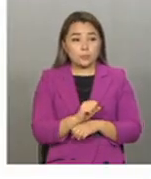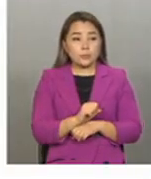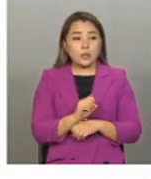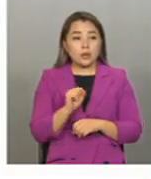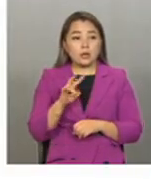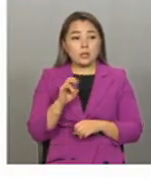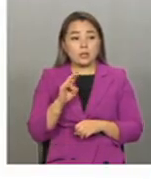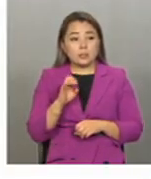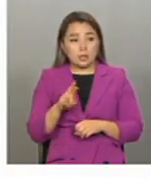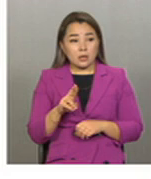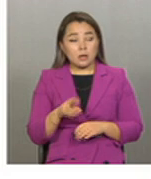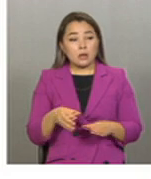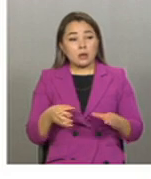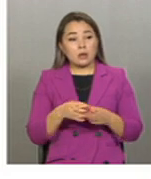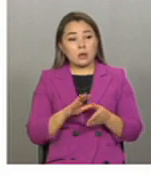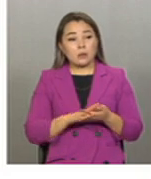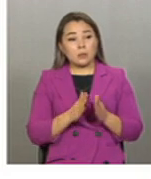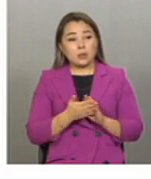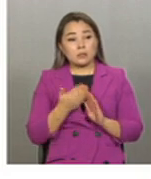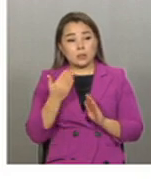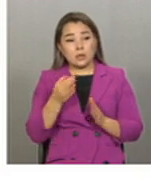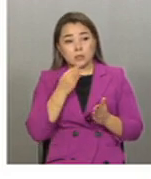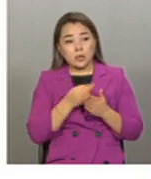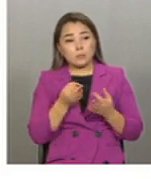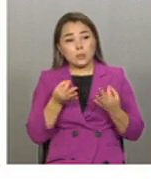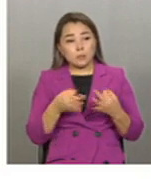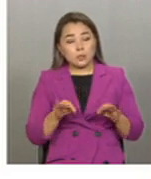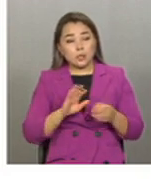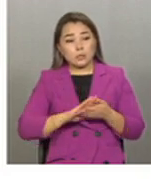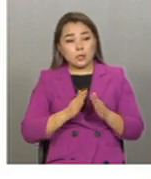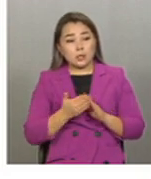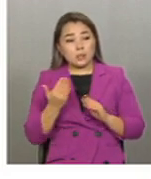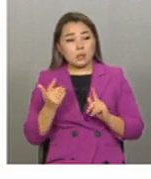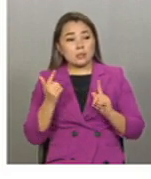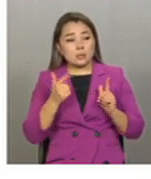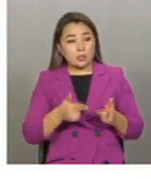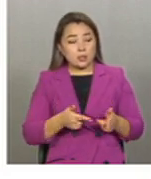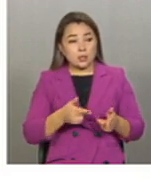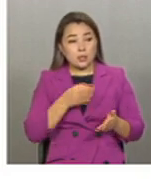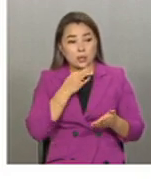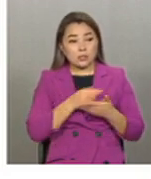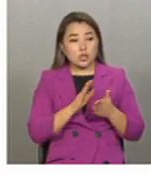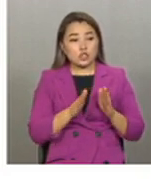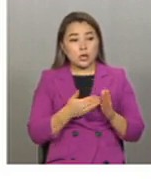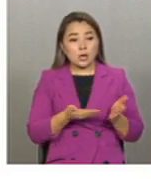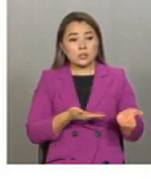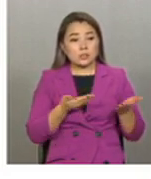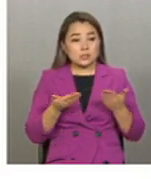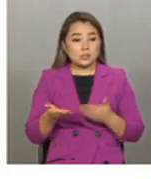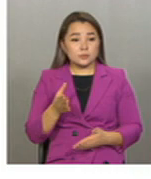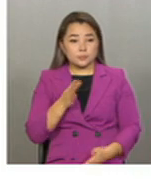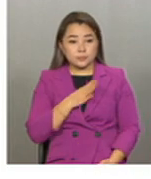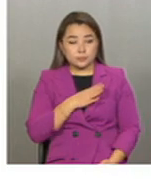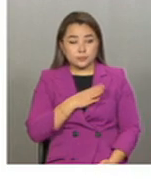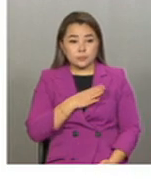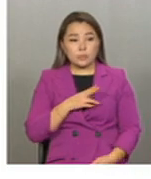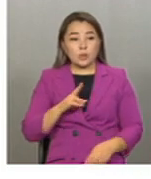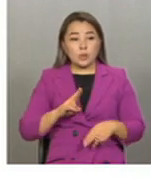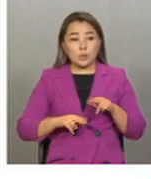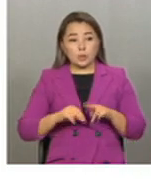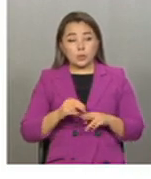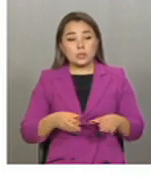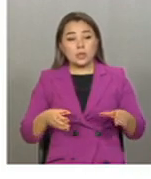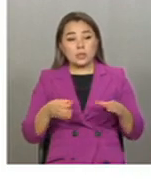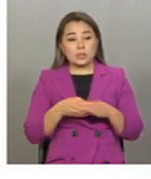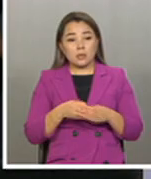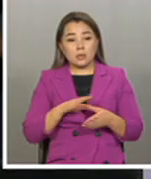мен контрибуциясыз бейбітшілік келісімге келуге шақырды. Құрылған кеңес